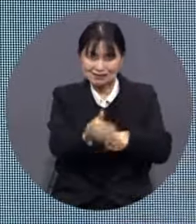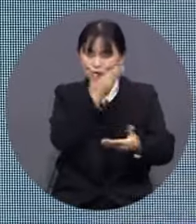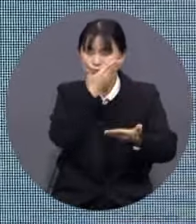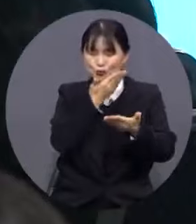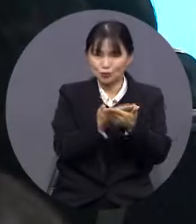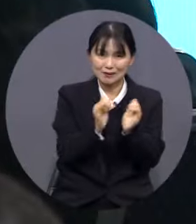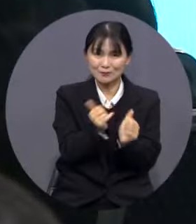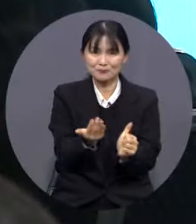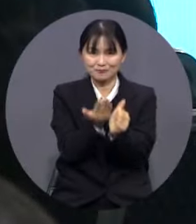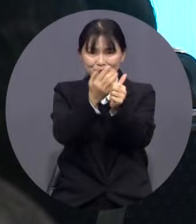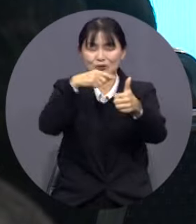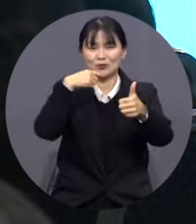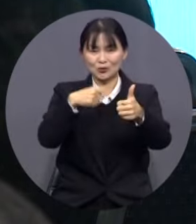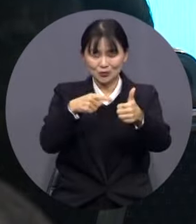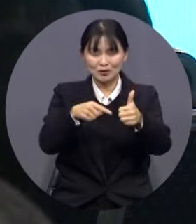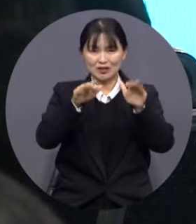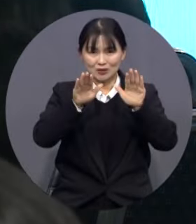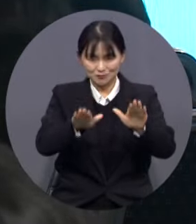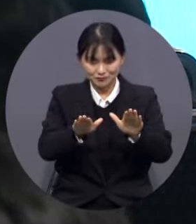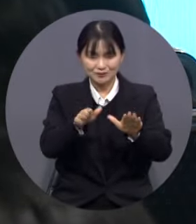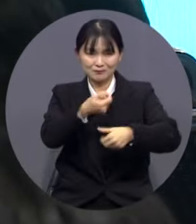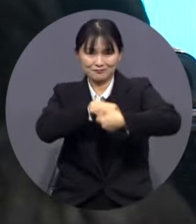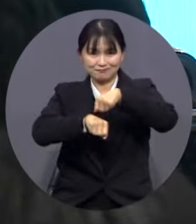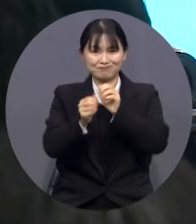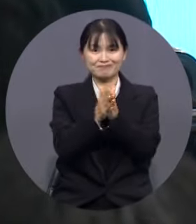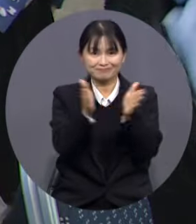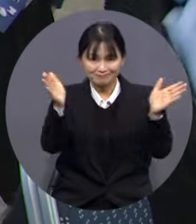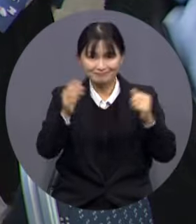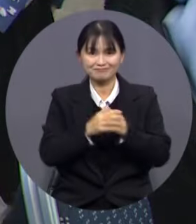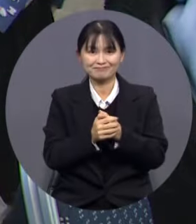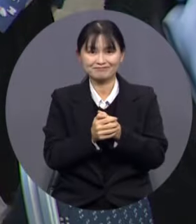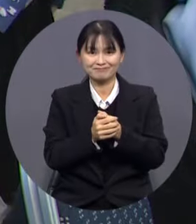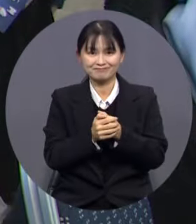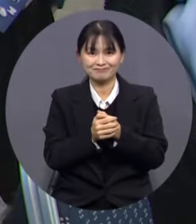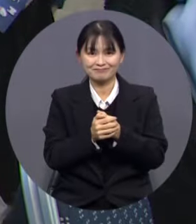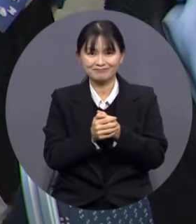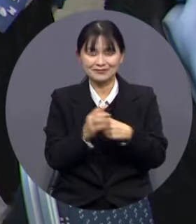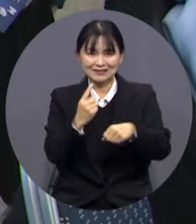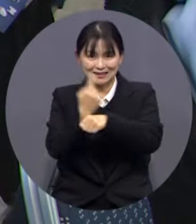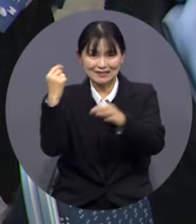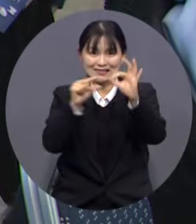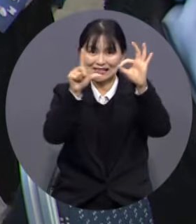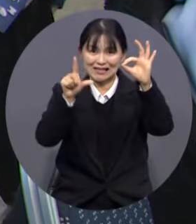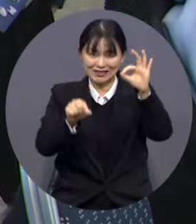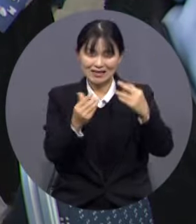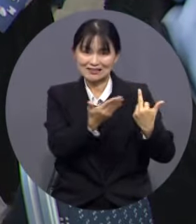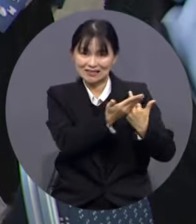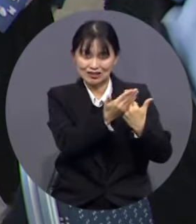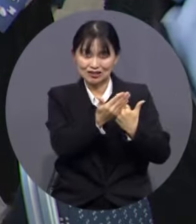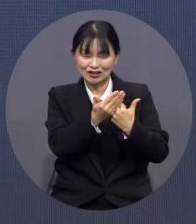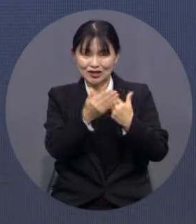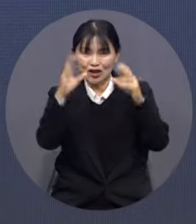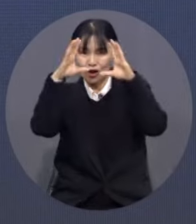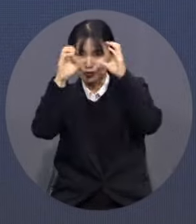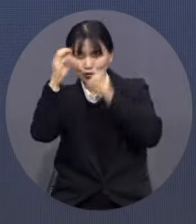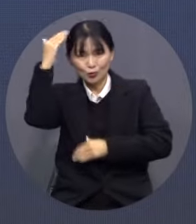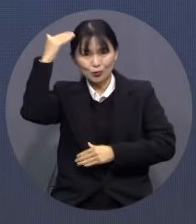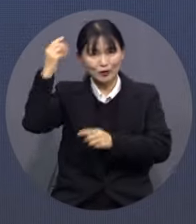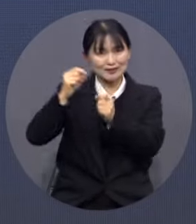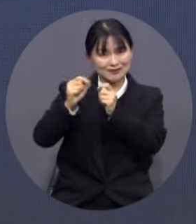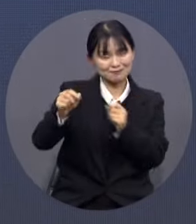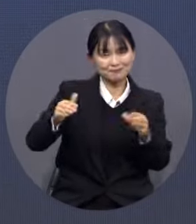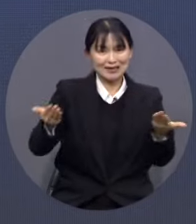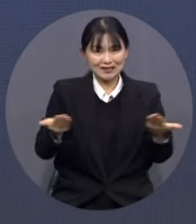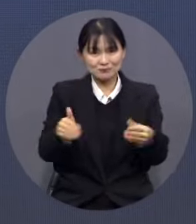양성 교육이 이달 중순부터 본격적으로 진행됩니다. 지난해 10월 제주도와 구글 클라우드 코리아 간